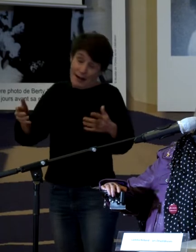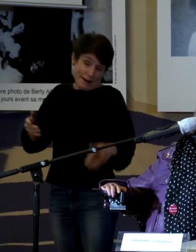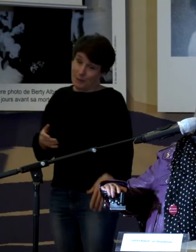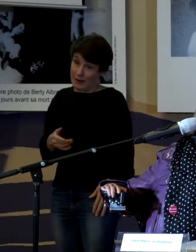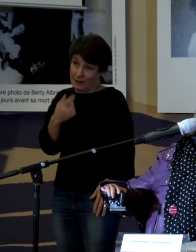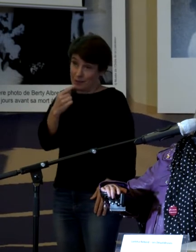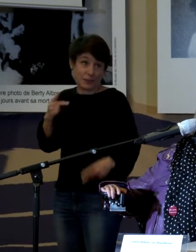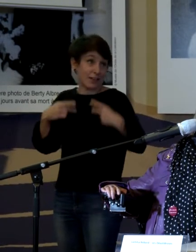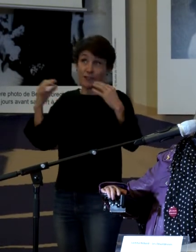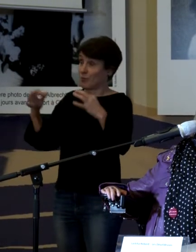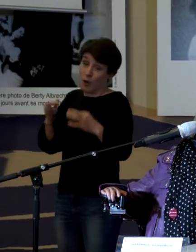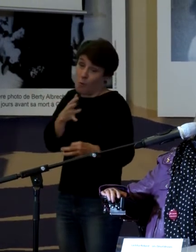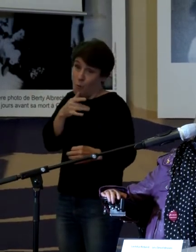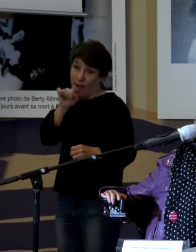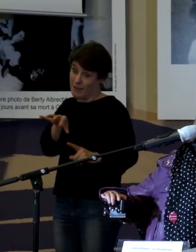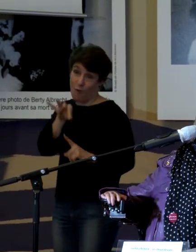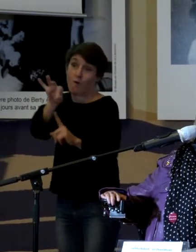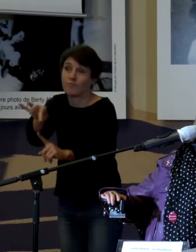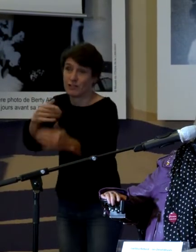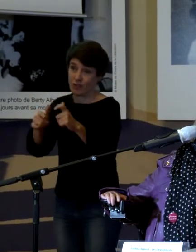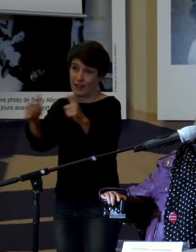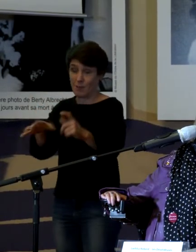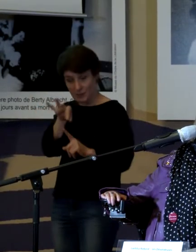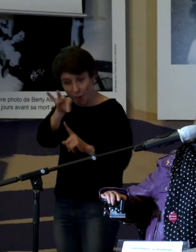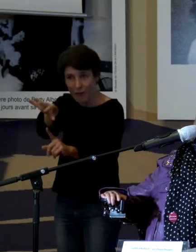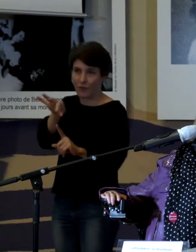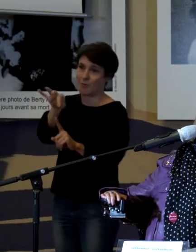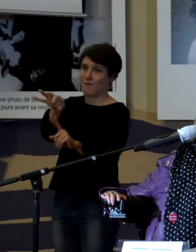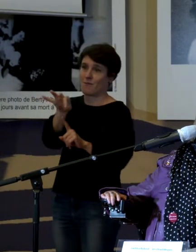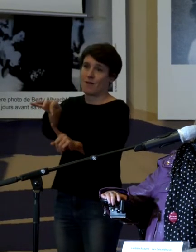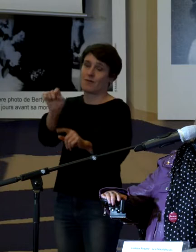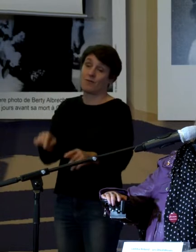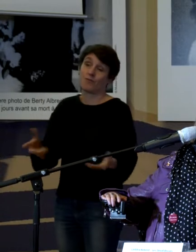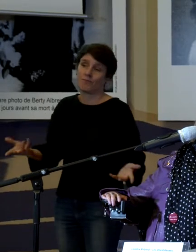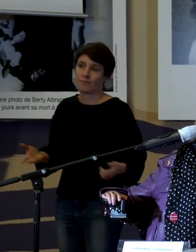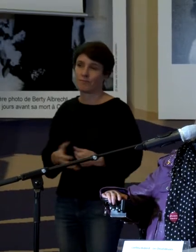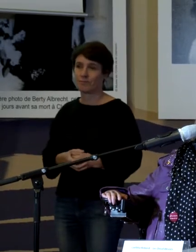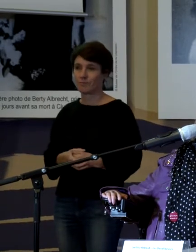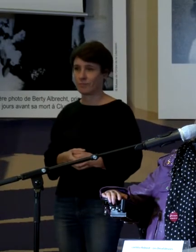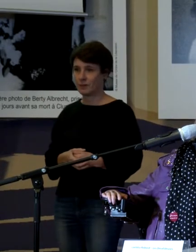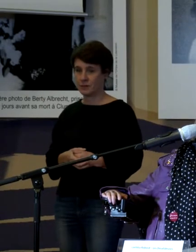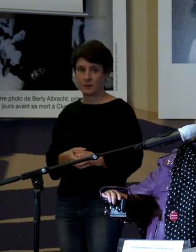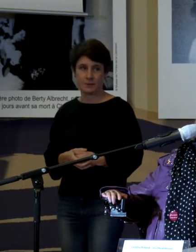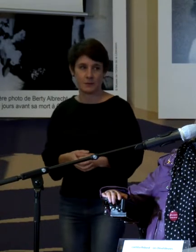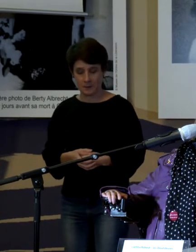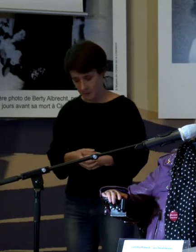placement des personnes. Des personnes en institution. Alors, le problème